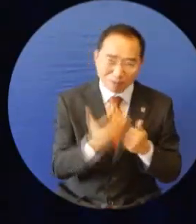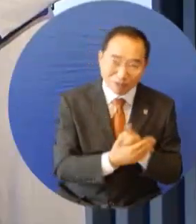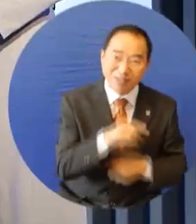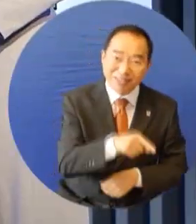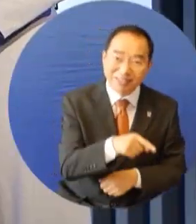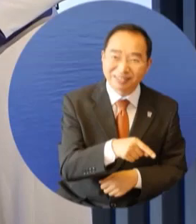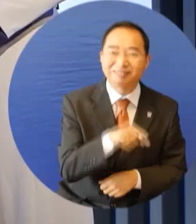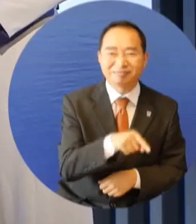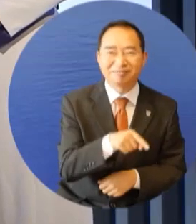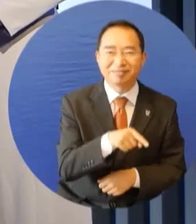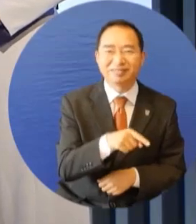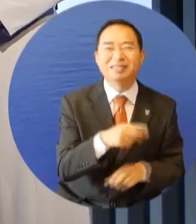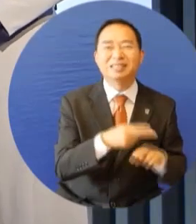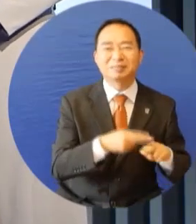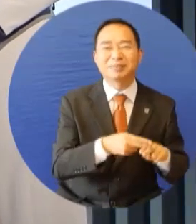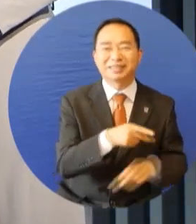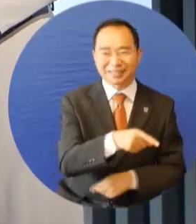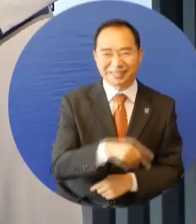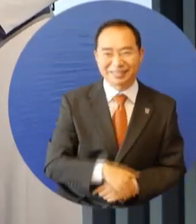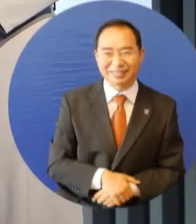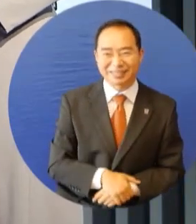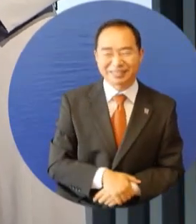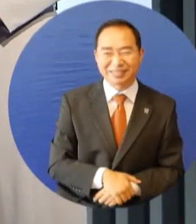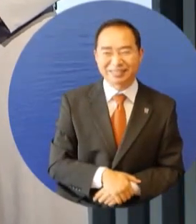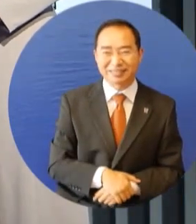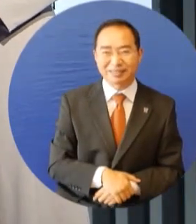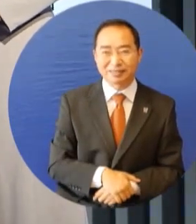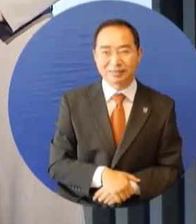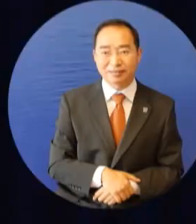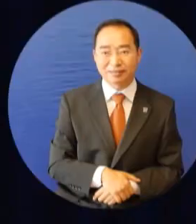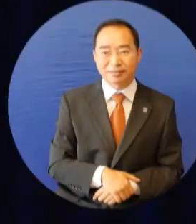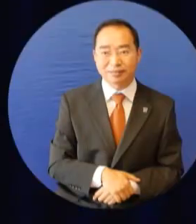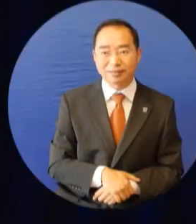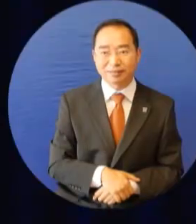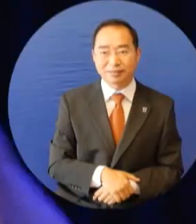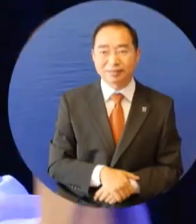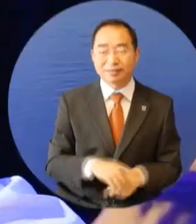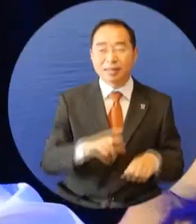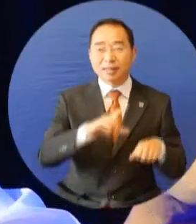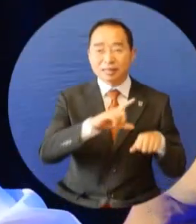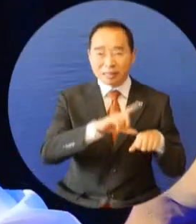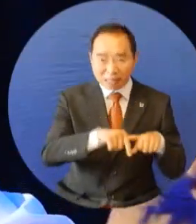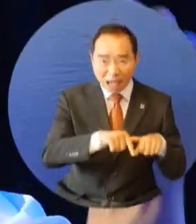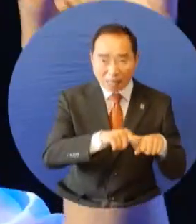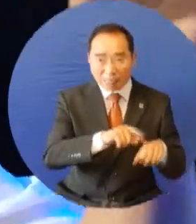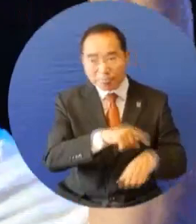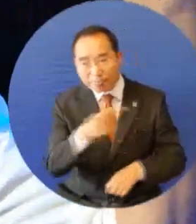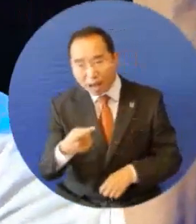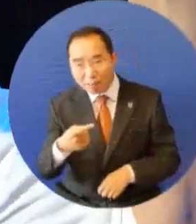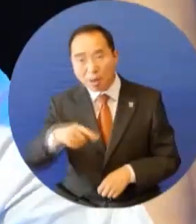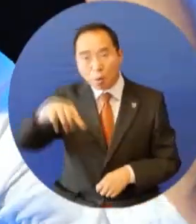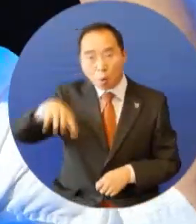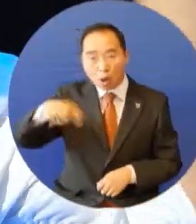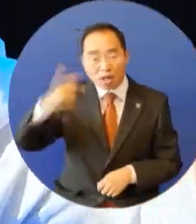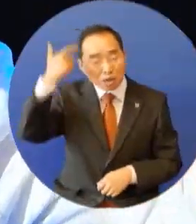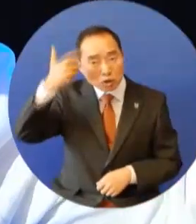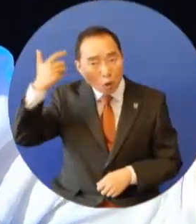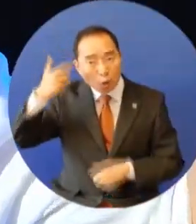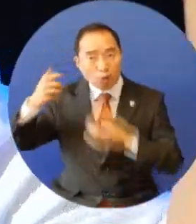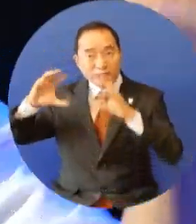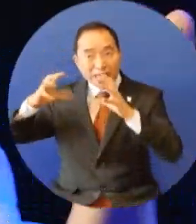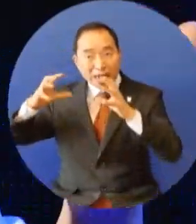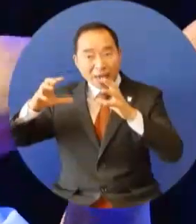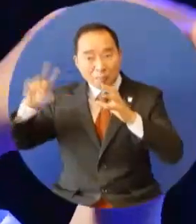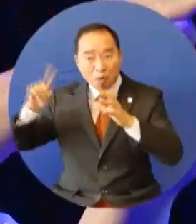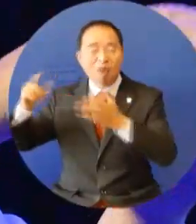보듬어주고 지켜주는 그런 역할이거든. 예, 음식이요. 그러면 이 시간 다음에 그 공간이라는 이 영혼의